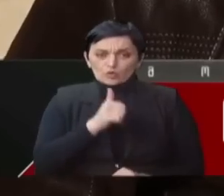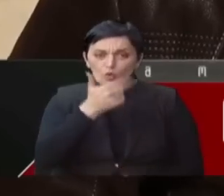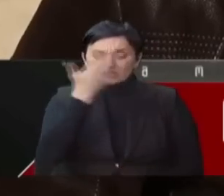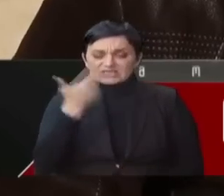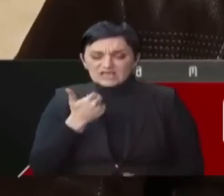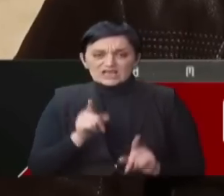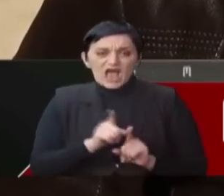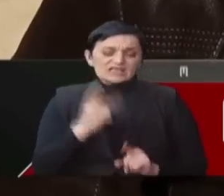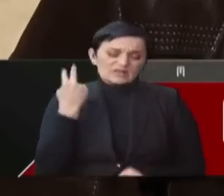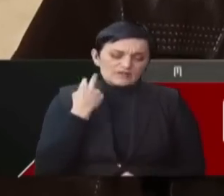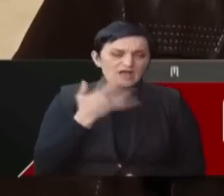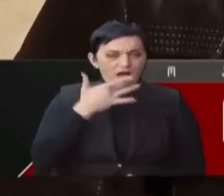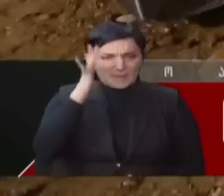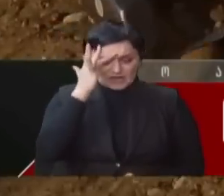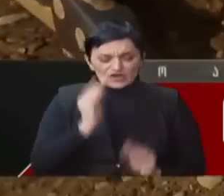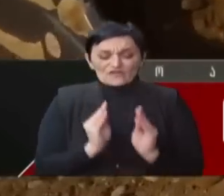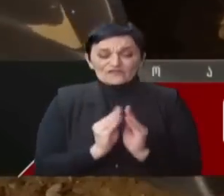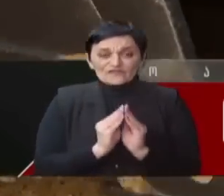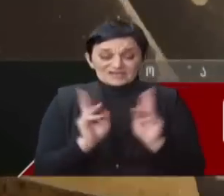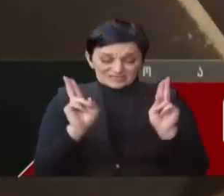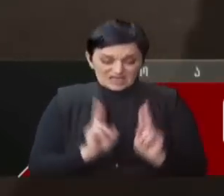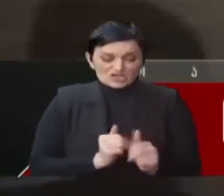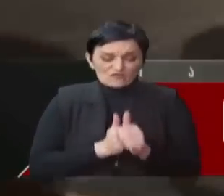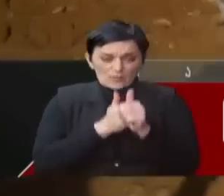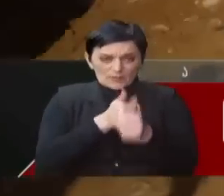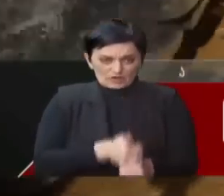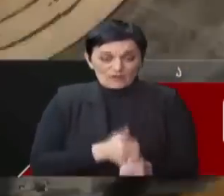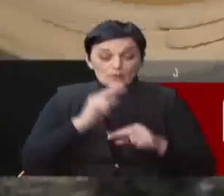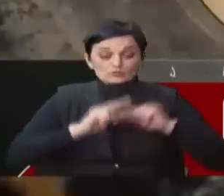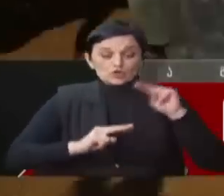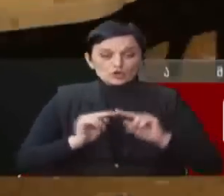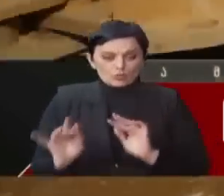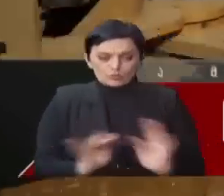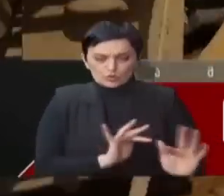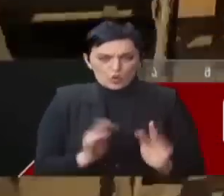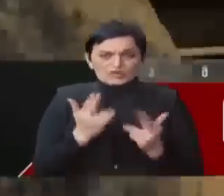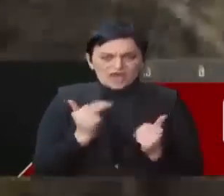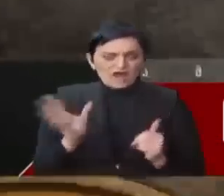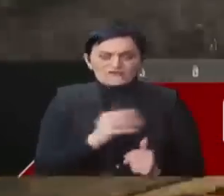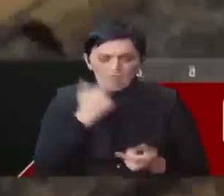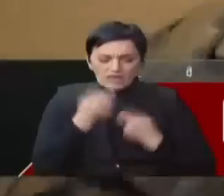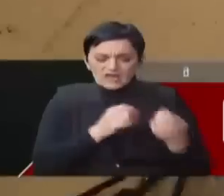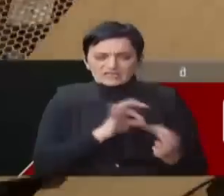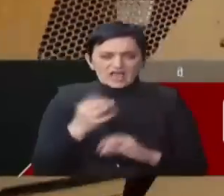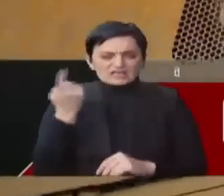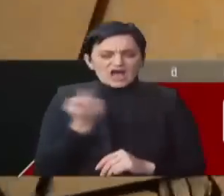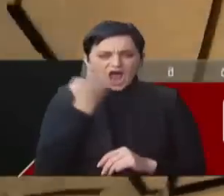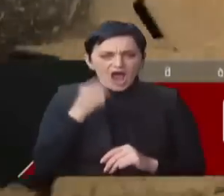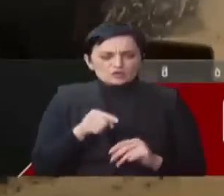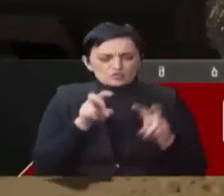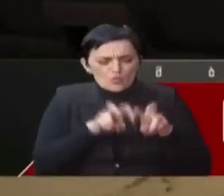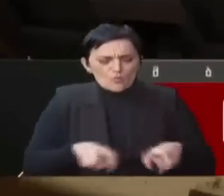იტალიაში, ასევე ბრიტანეთსა და ამერიკაში. იგივე სტანდარტებს მიყვებით უშუალო მშენებლობის პროცესშიც და ყველა დეტალის ხარისხი პერმანენტულად